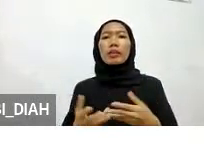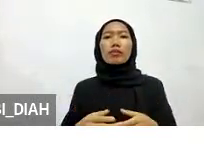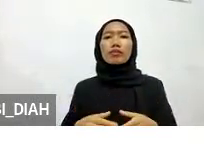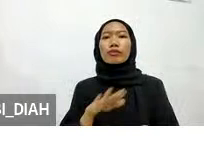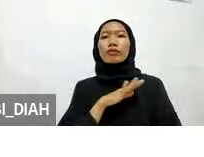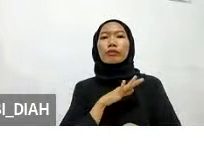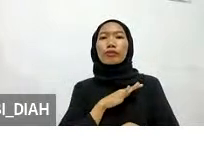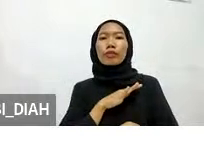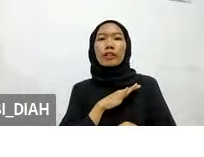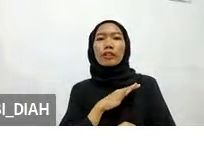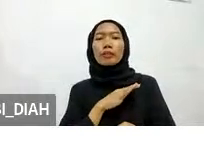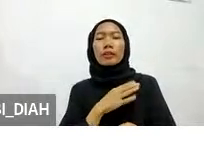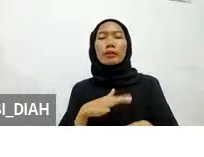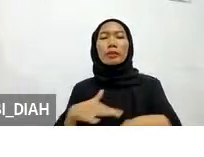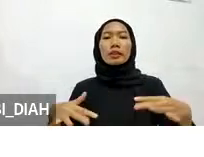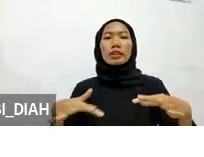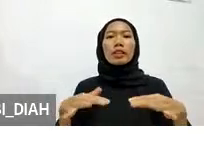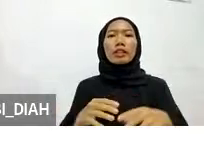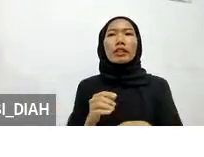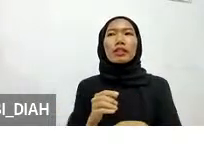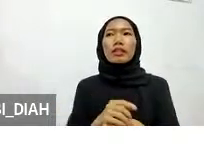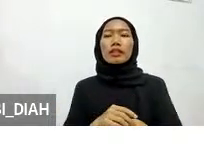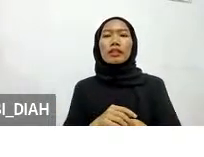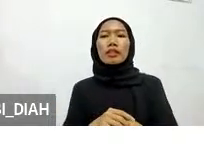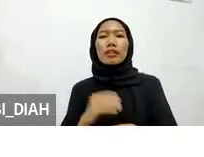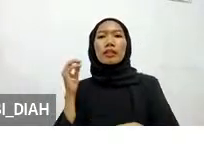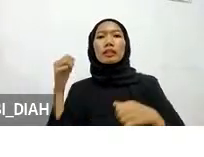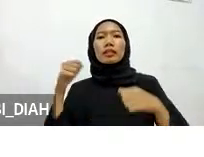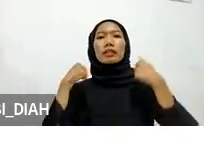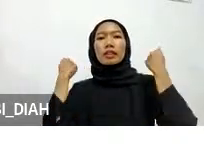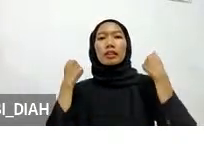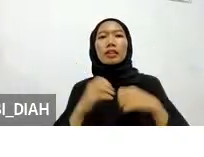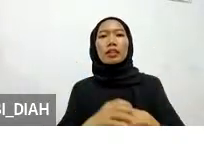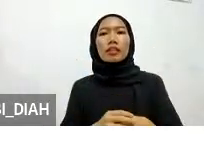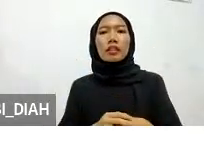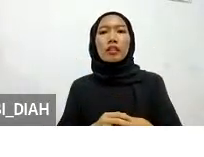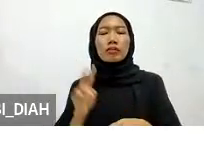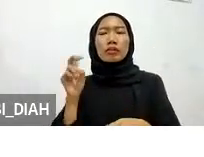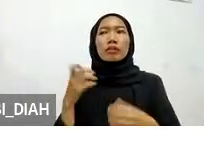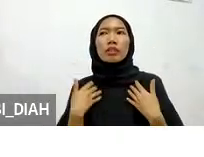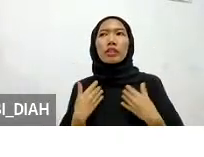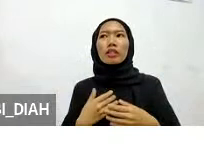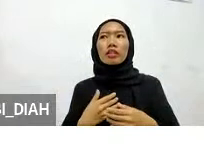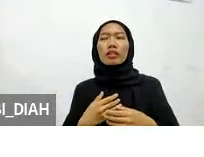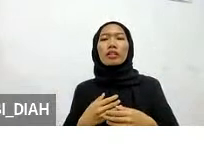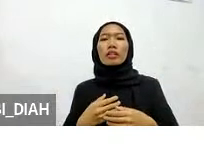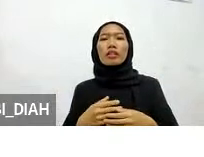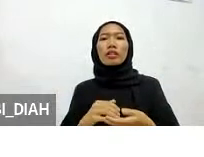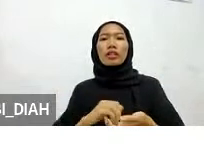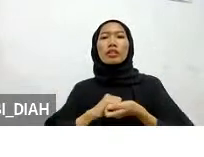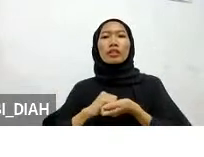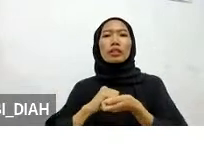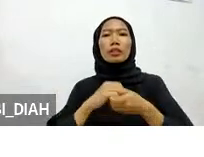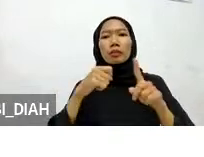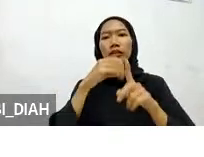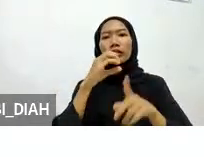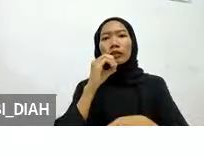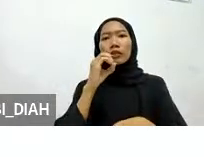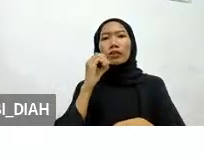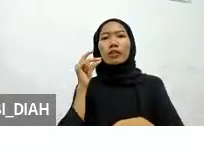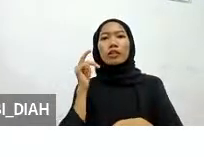mau di cover nasional atau local government itu tentu saja perlu koordinasi, tapi yang pasti masyarakat bisa tertangani. Dan yang